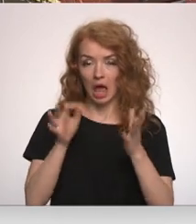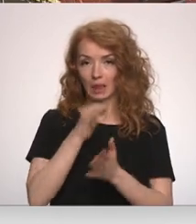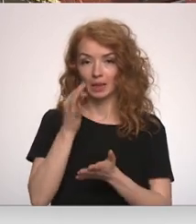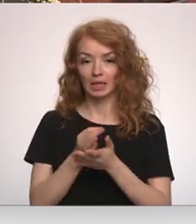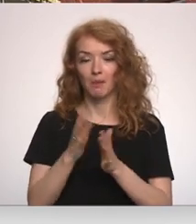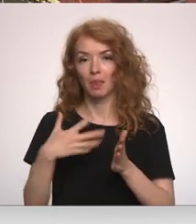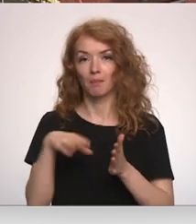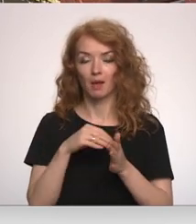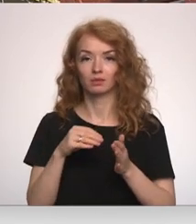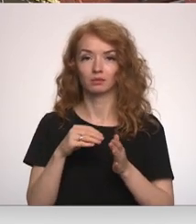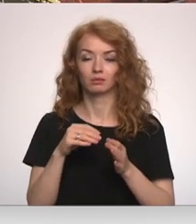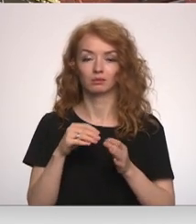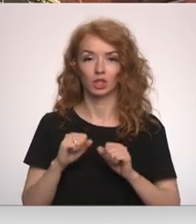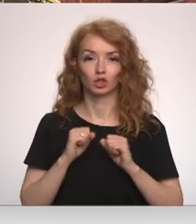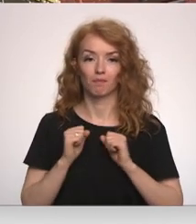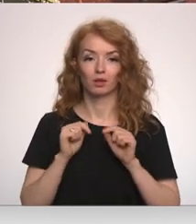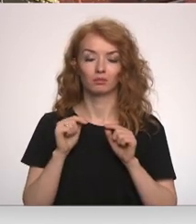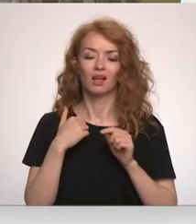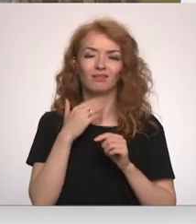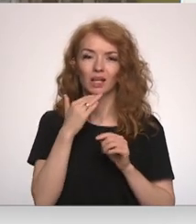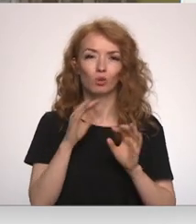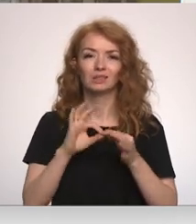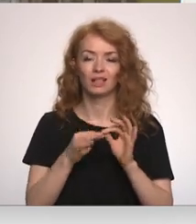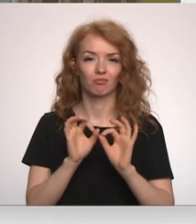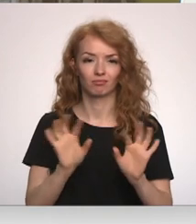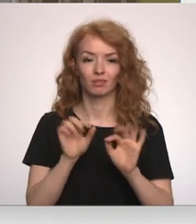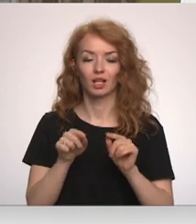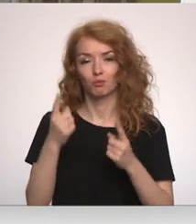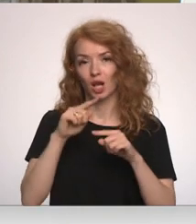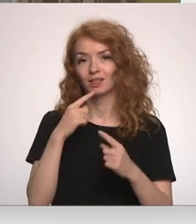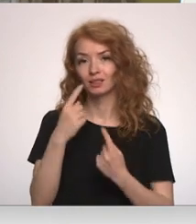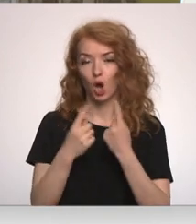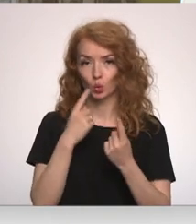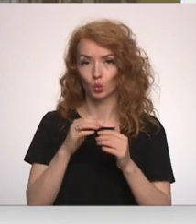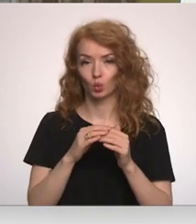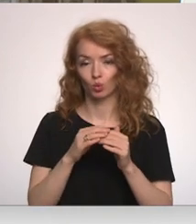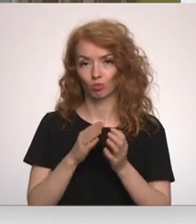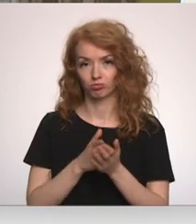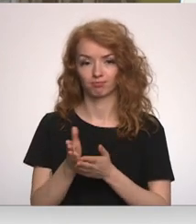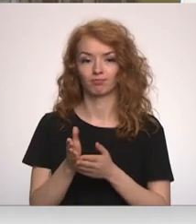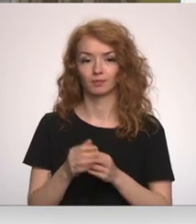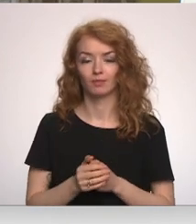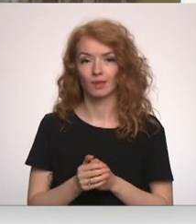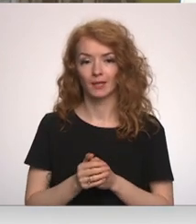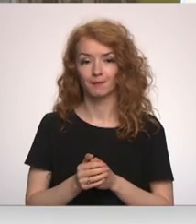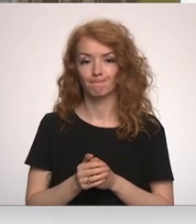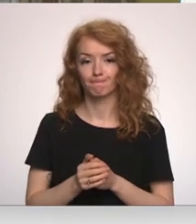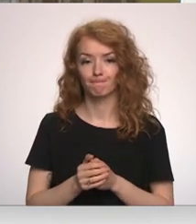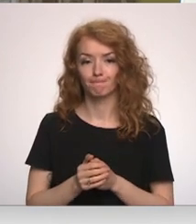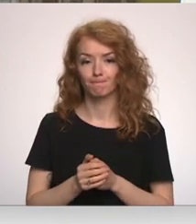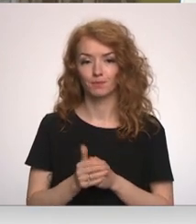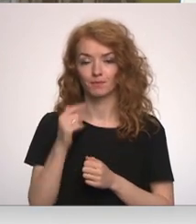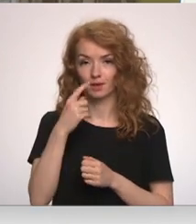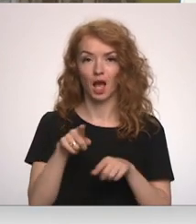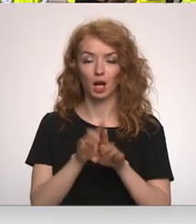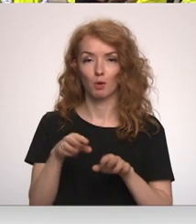bet nu, to mēs visu vēl šobrīd tas es negribētu neko vairāk teikt, jo tas ir vēl pārunu procesā, mums vēl nav. Arī par summām, ja tu pats nevar teikt?